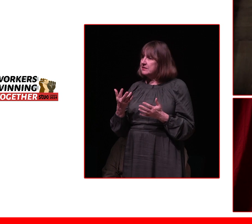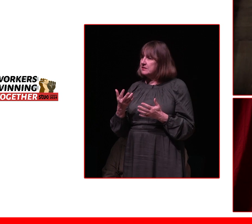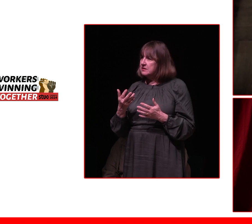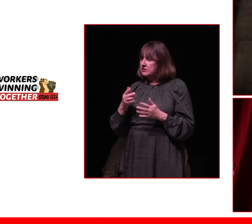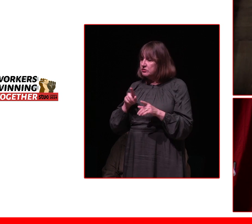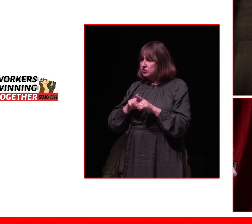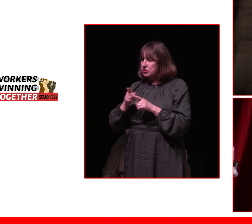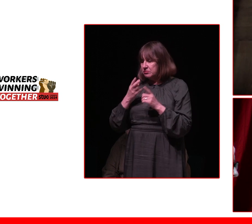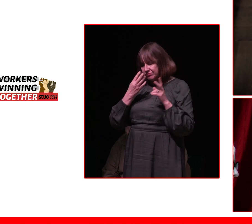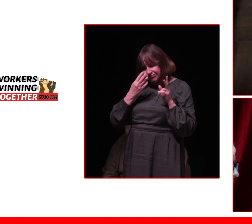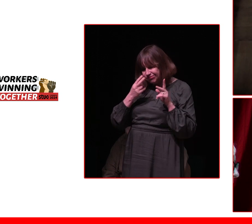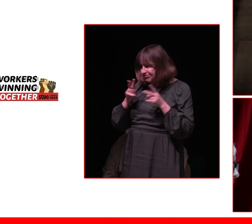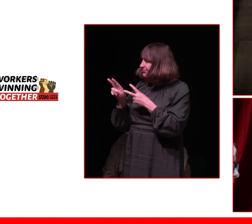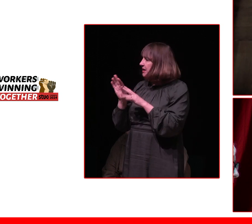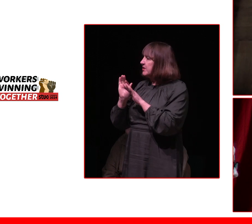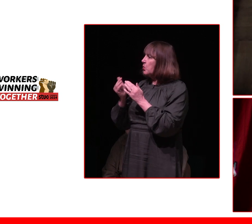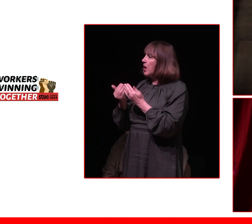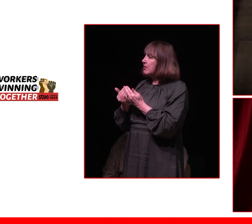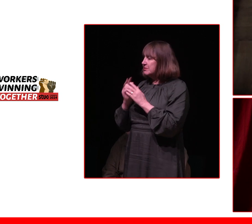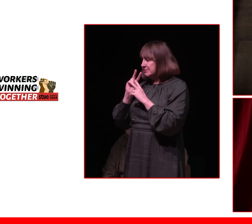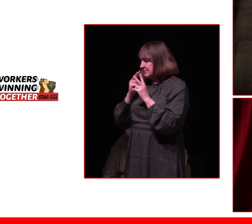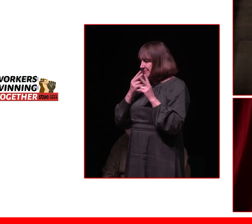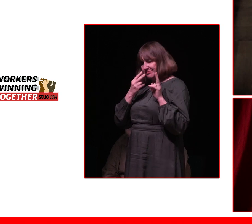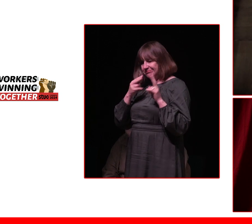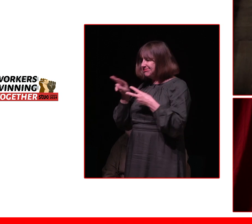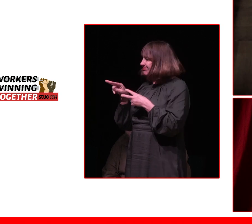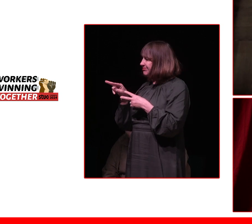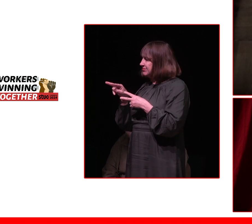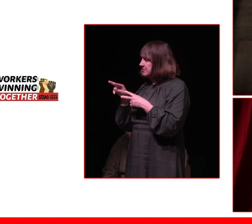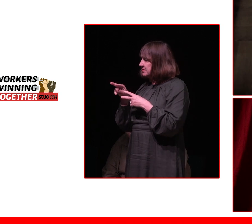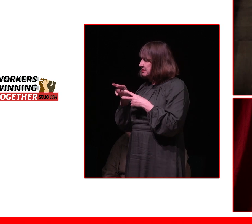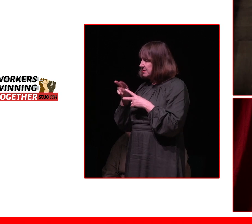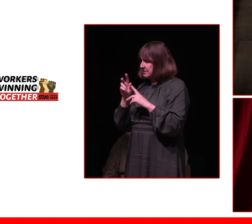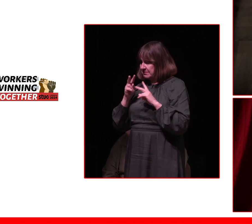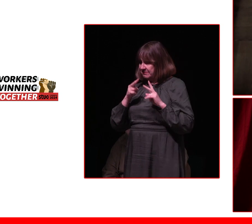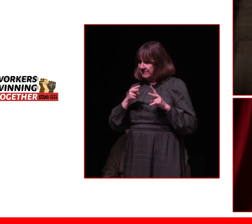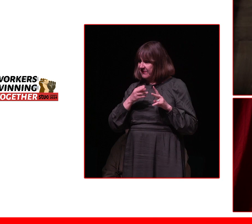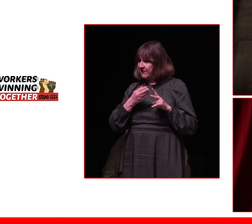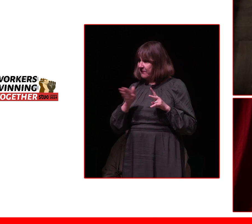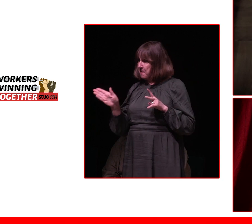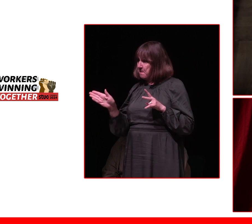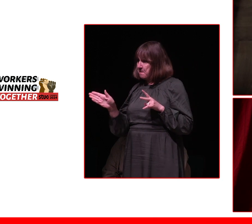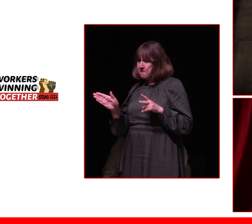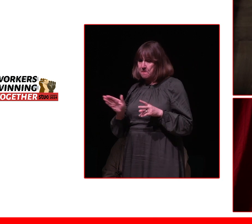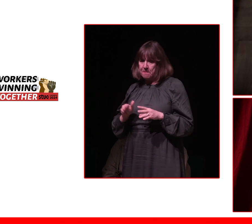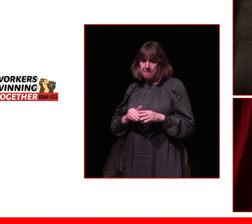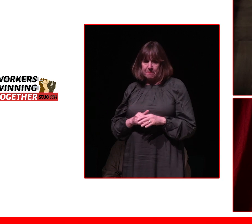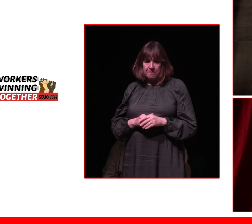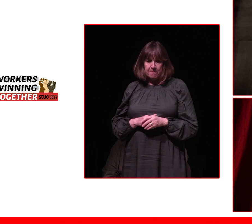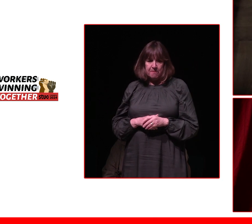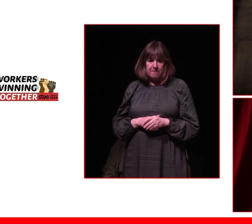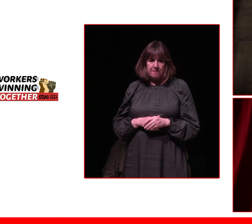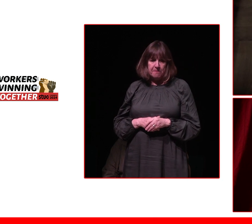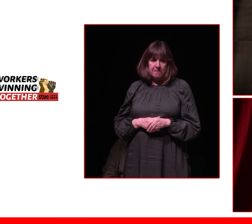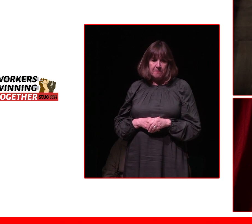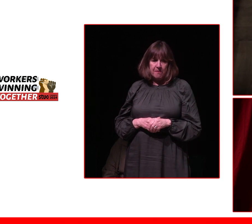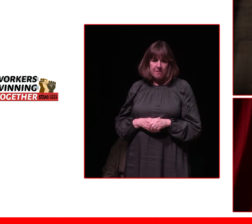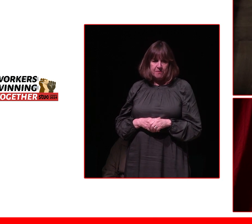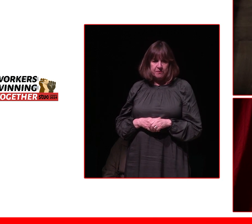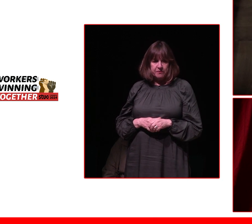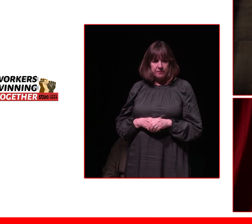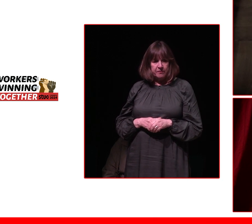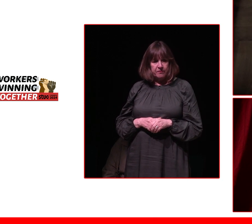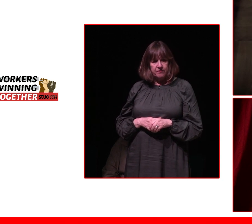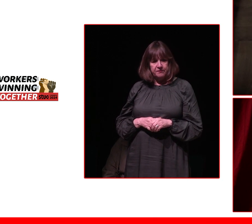from the genocide they committed in Palestine. ومن أجل منع المساعدات من أن تدخل لشعبنا وأهلنا